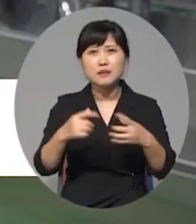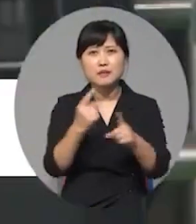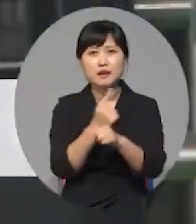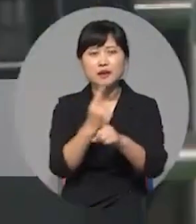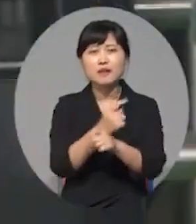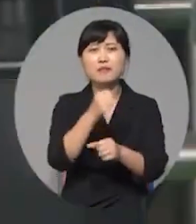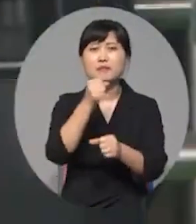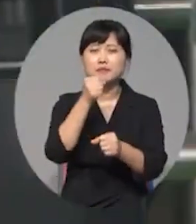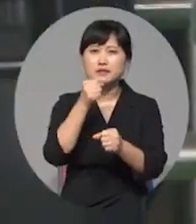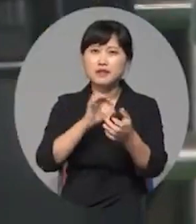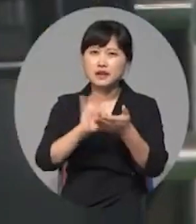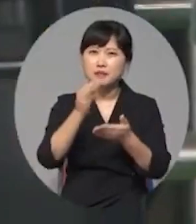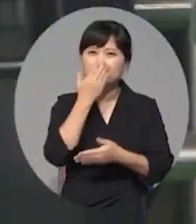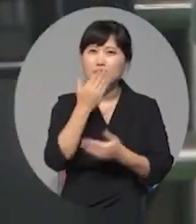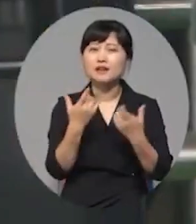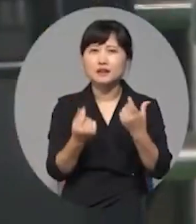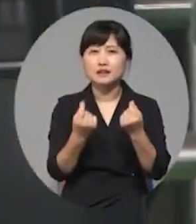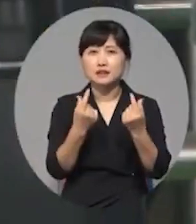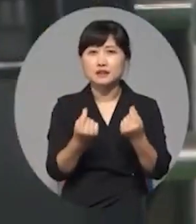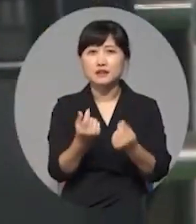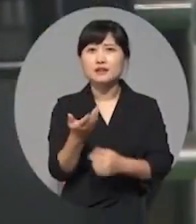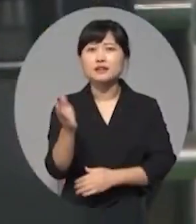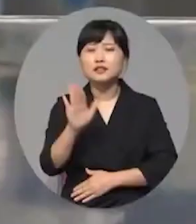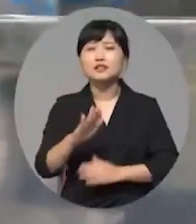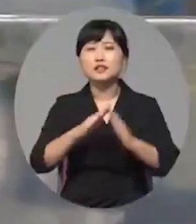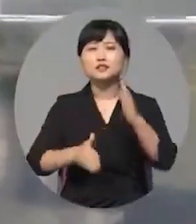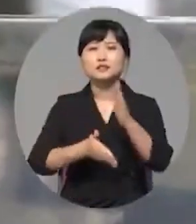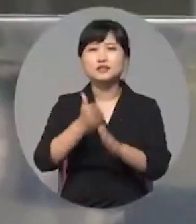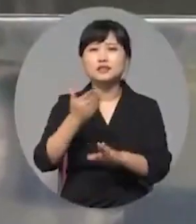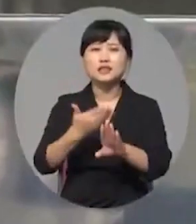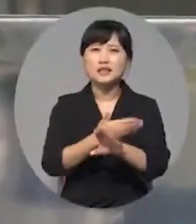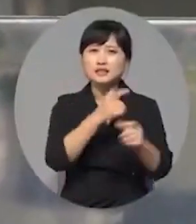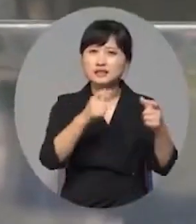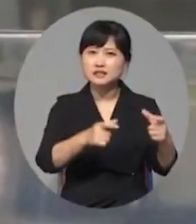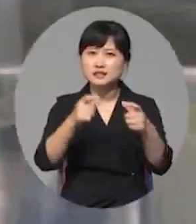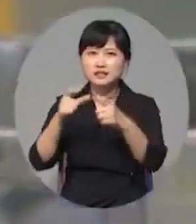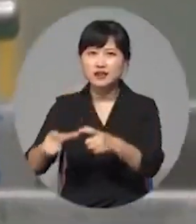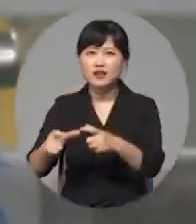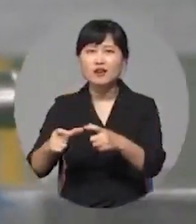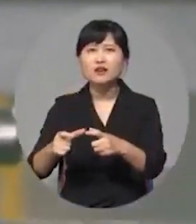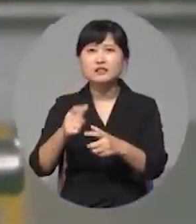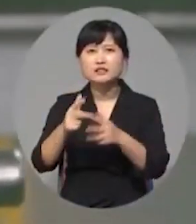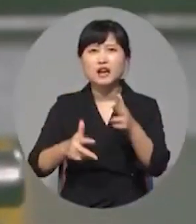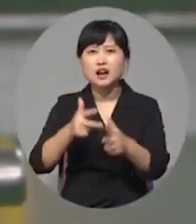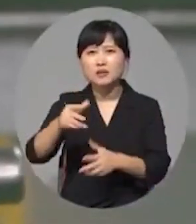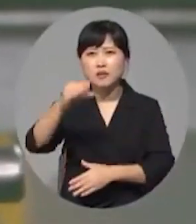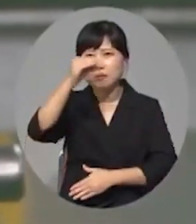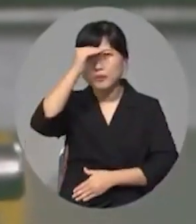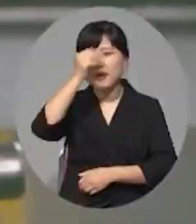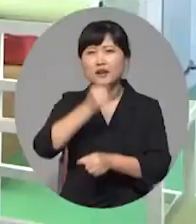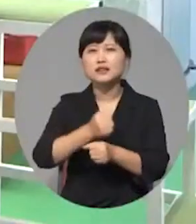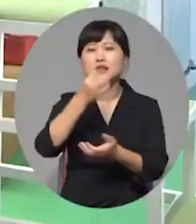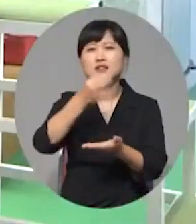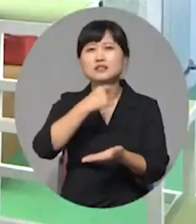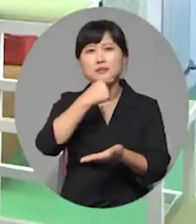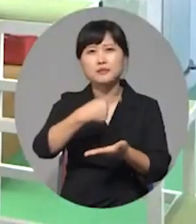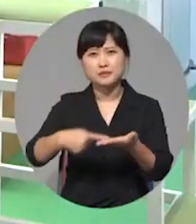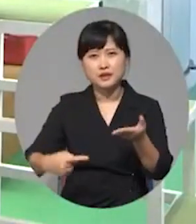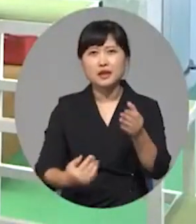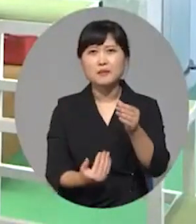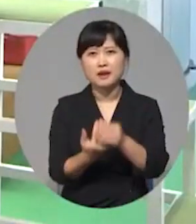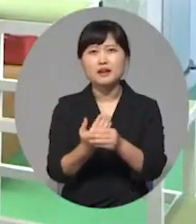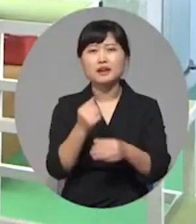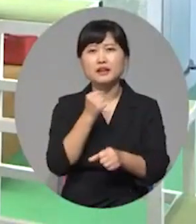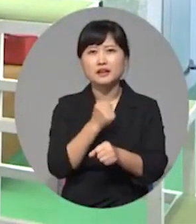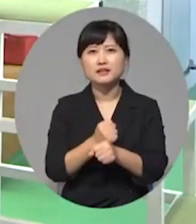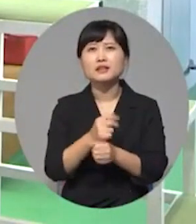않나. 전주시가 다른 지자체의 생수 사업을 섣불리 모방했다가 예산 손실을 자초했다는 지적도